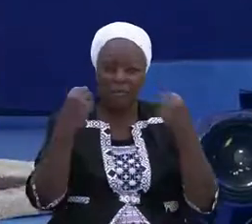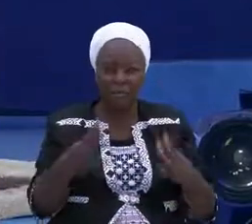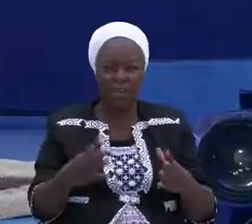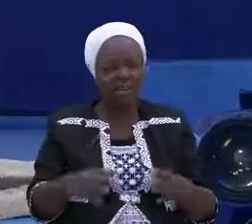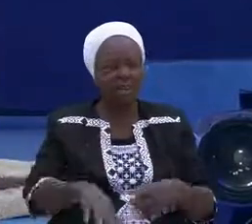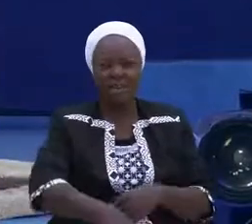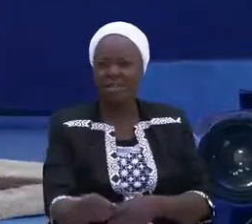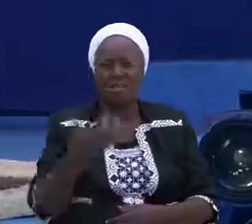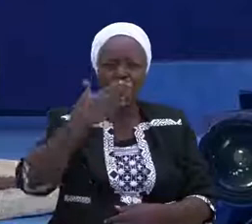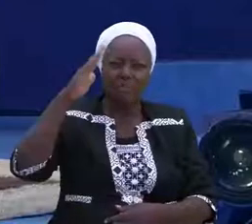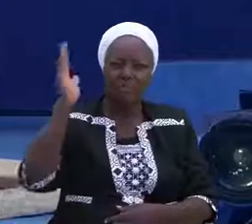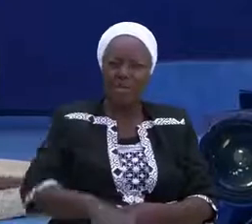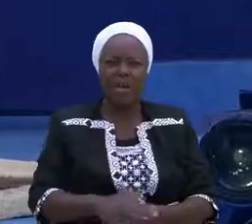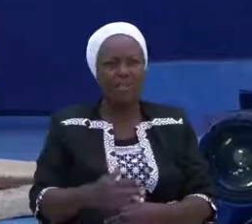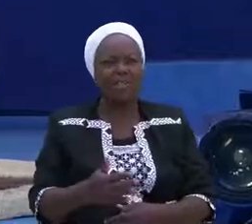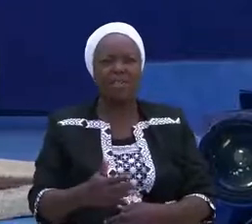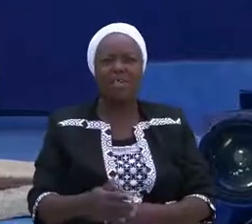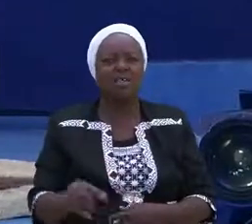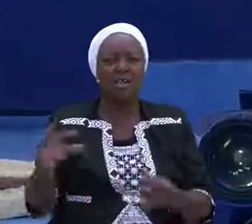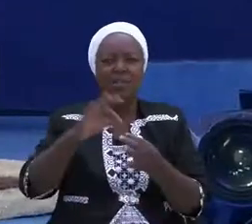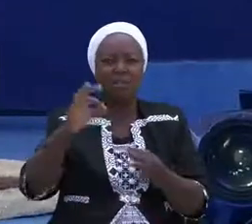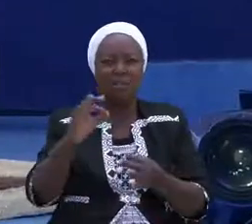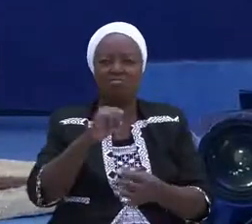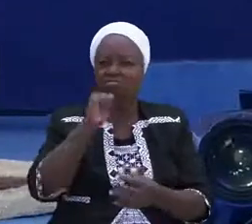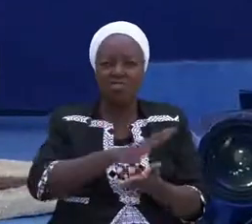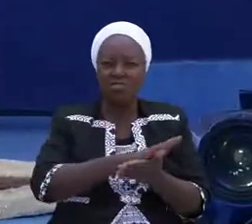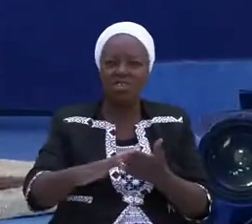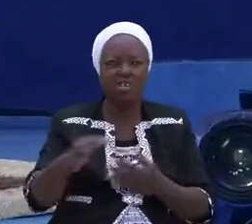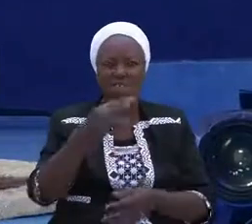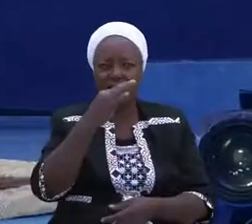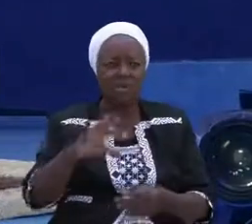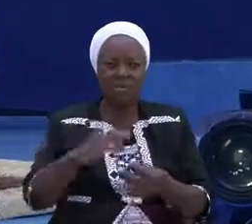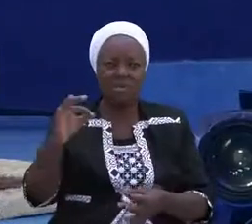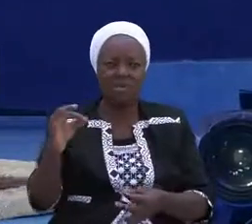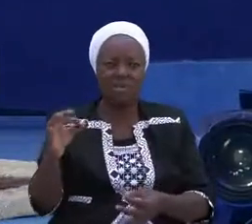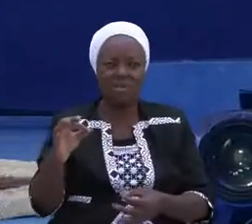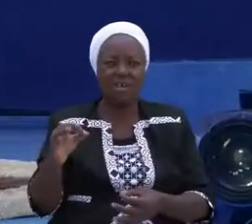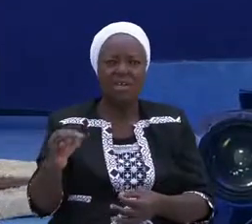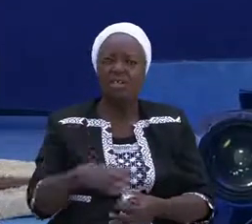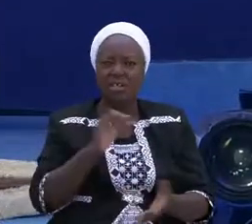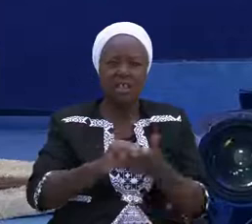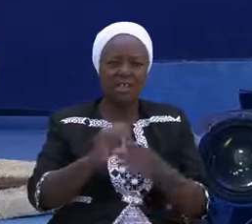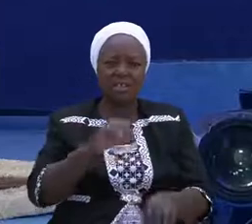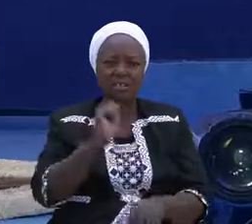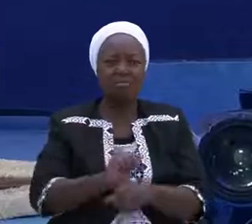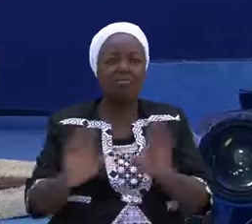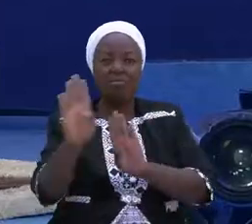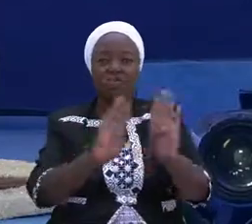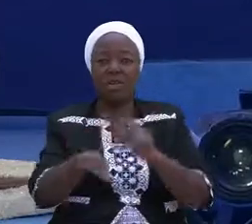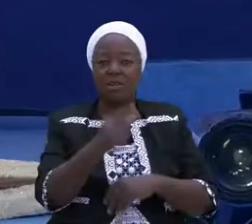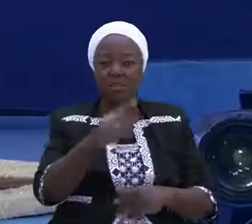Tout mauvais esprit, esprit impur, esprit démoniaque qui tourmente qui que ce